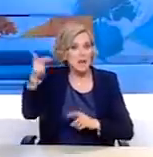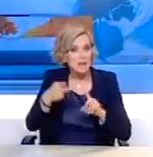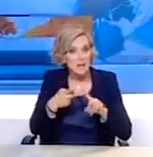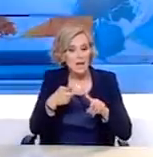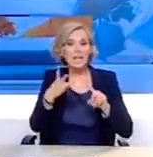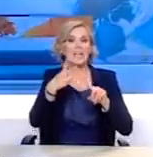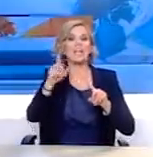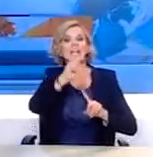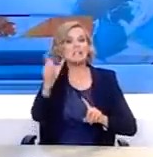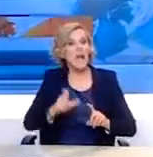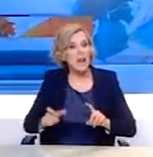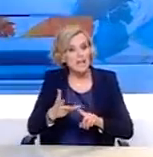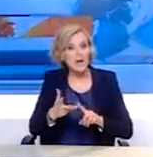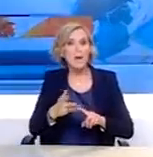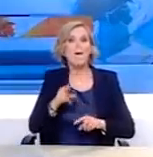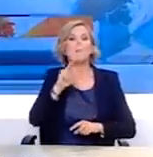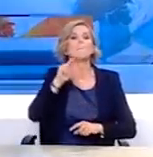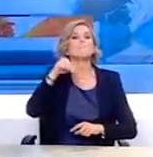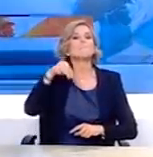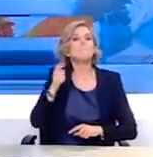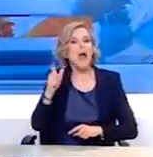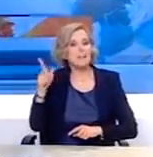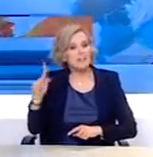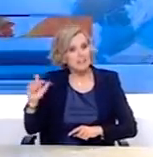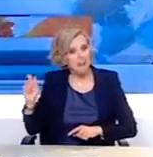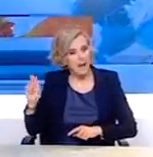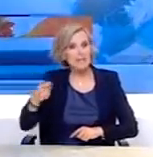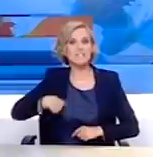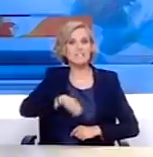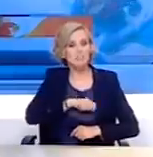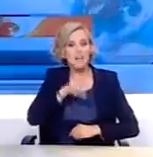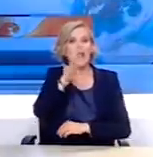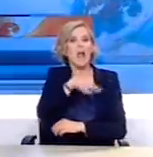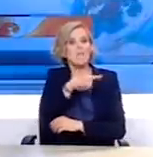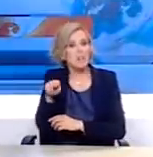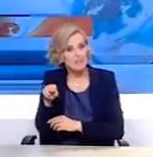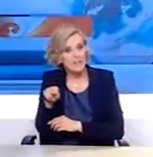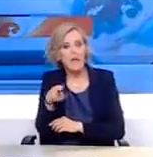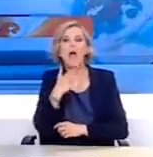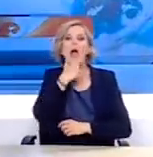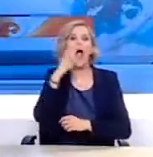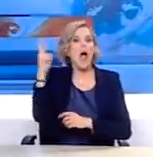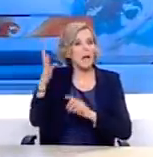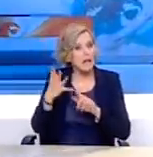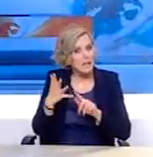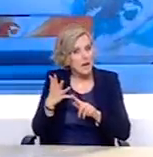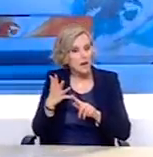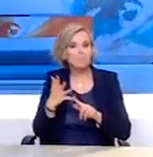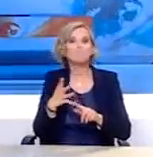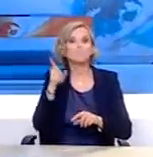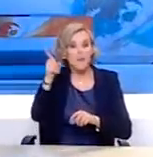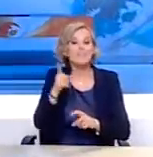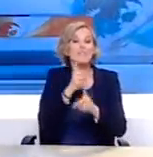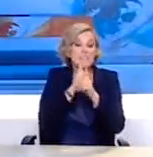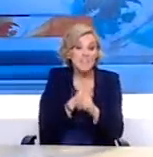η Ιταλία, η Μάλτα, η Ισπανία, η Ελβετία, το Ηνωμένο Βασίλειο, κυρίως